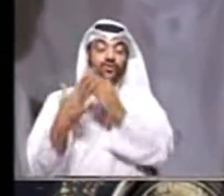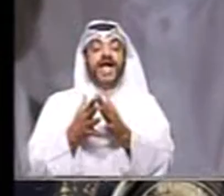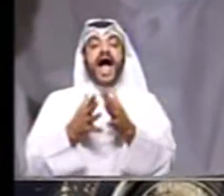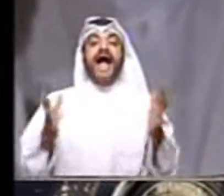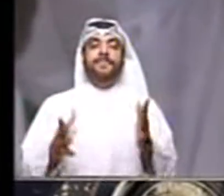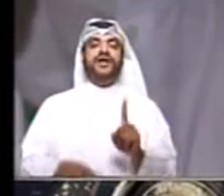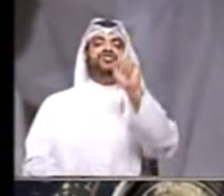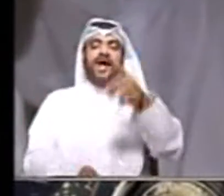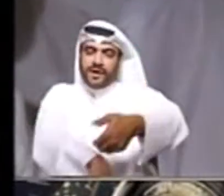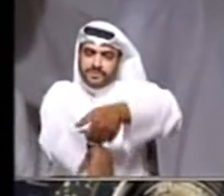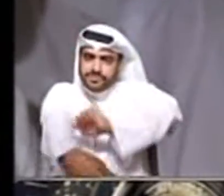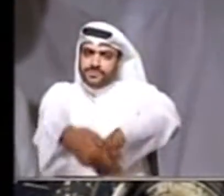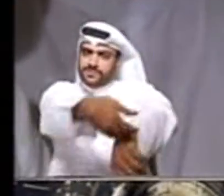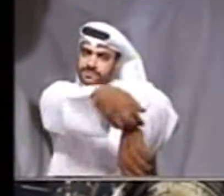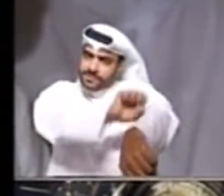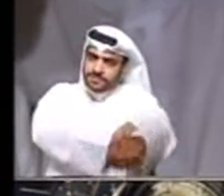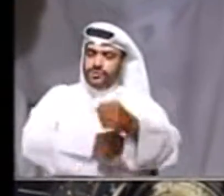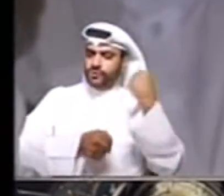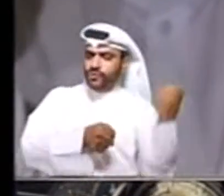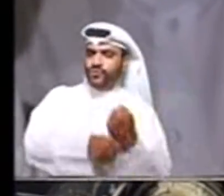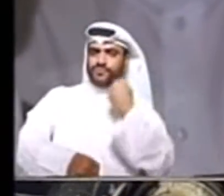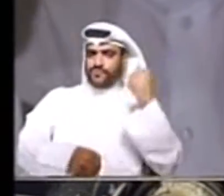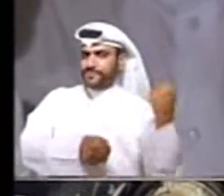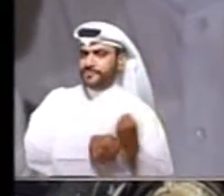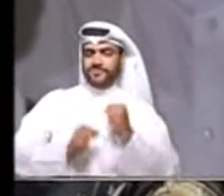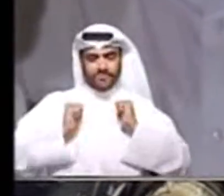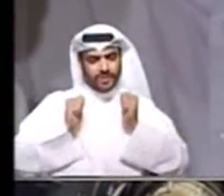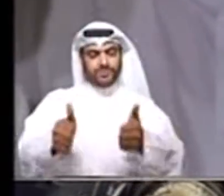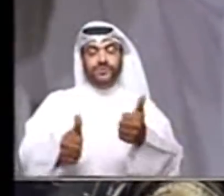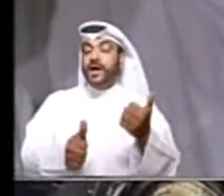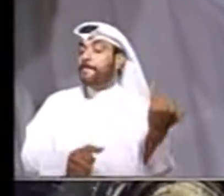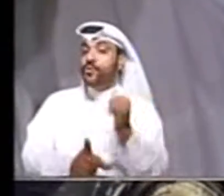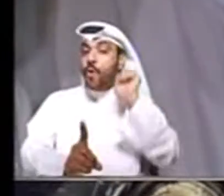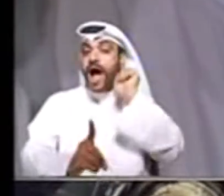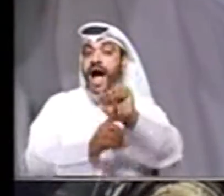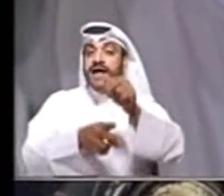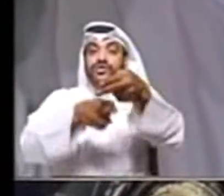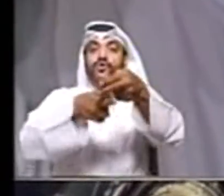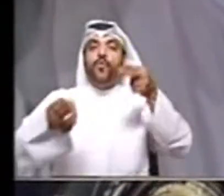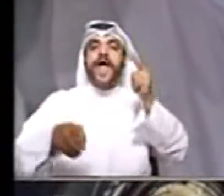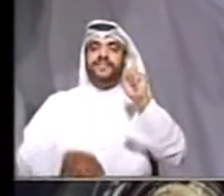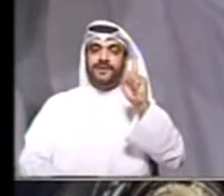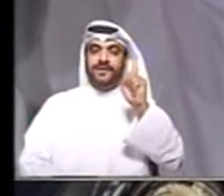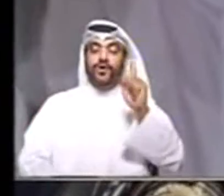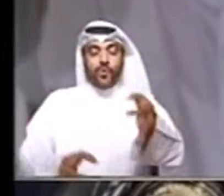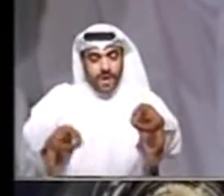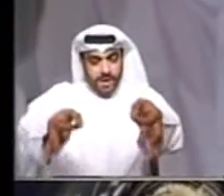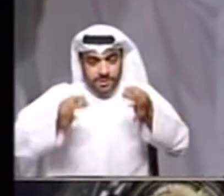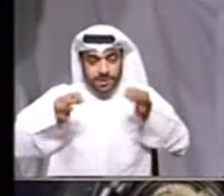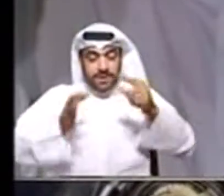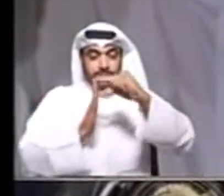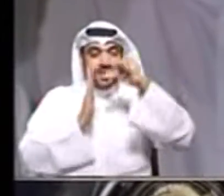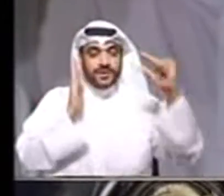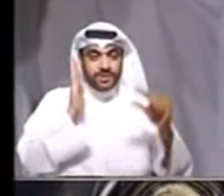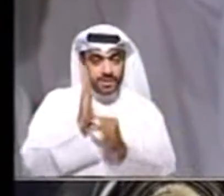ويحملنا أيضا مسؤولية أكبر لكي نواصل العمل لأجل الكويت ولأجل التزام